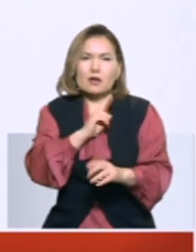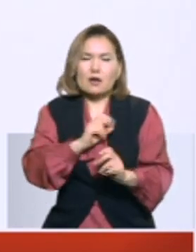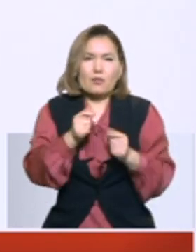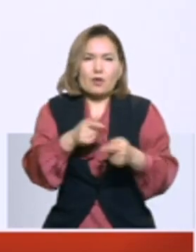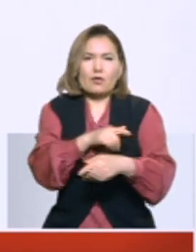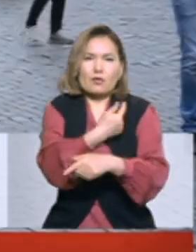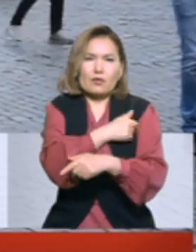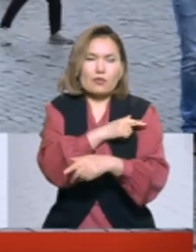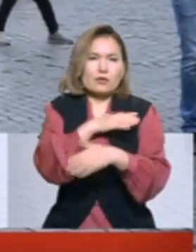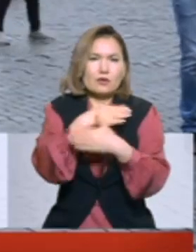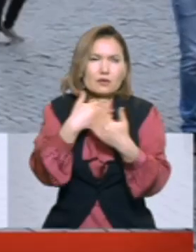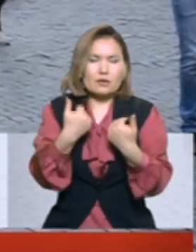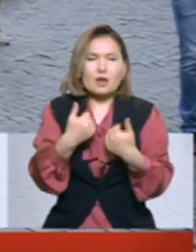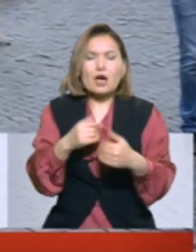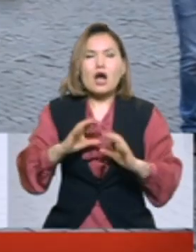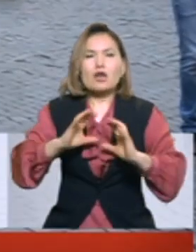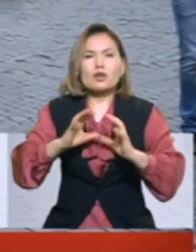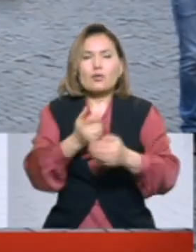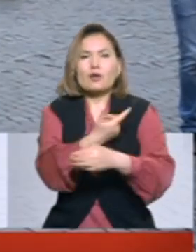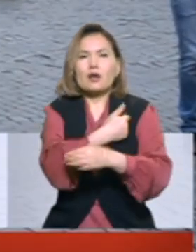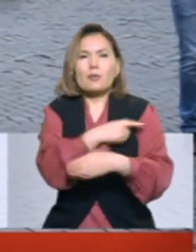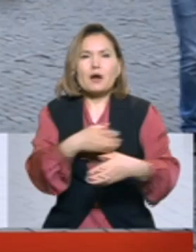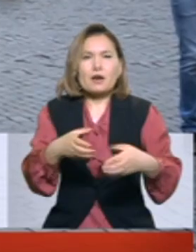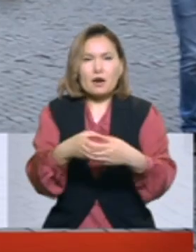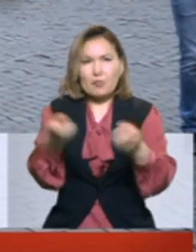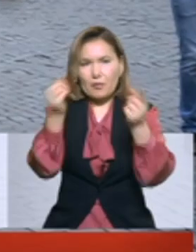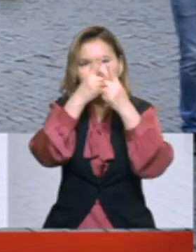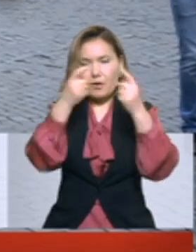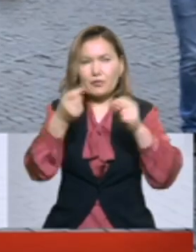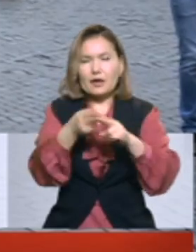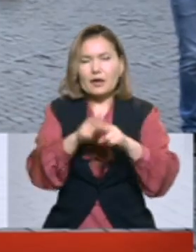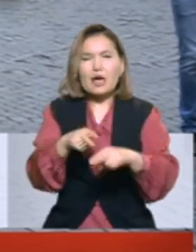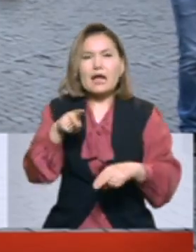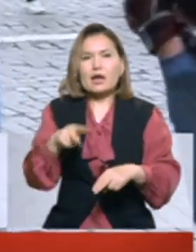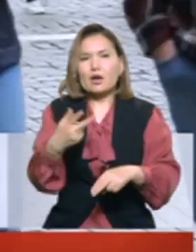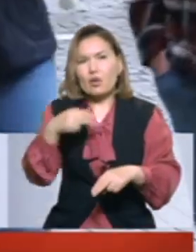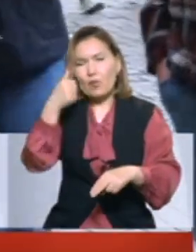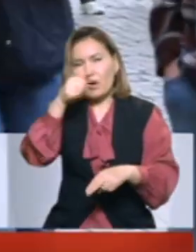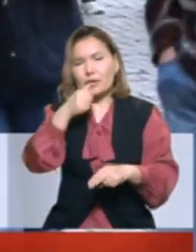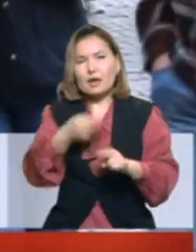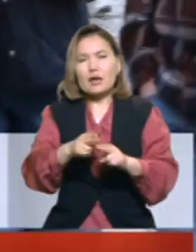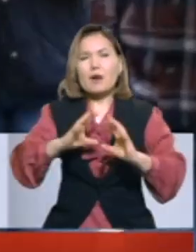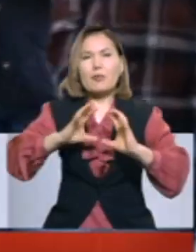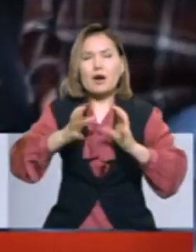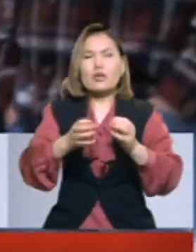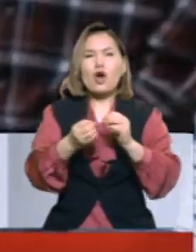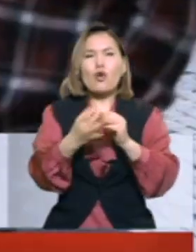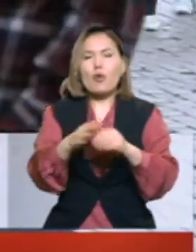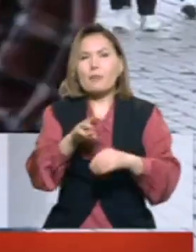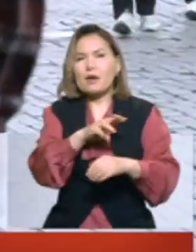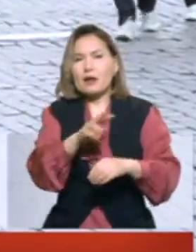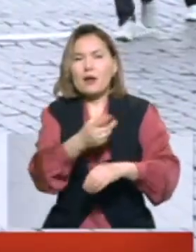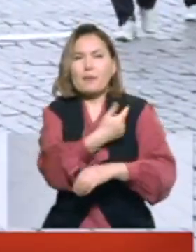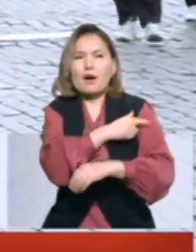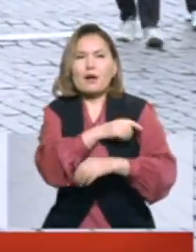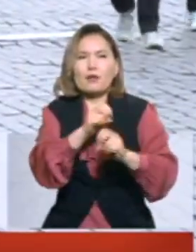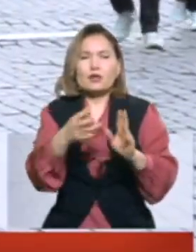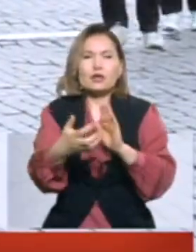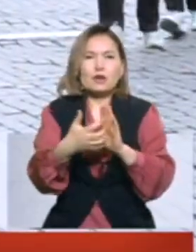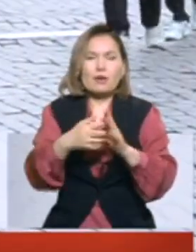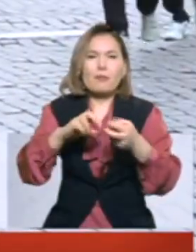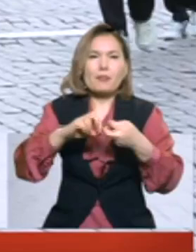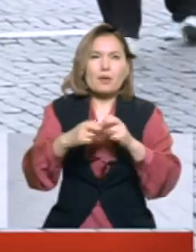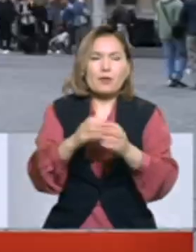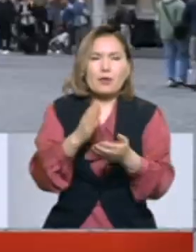ұсталғанда түкке жетпейді. Дүниежүзілік денсаулық сақтау ұйымының мәліметінше 2030 жылға қарай әлемде 15 миллион медицина маманы тапшы болуы